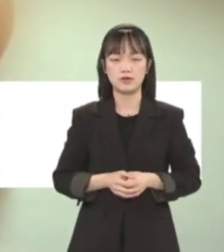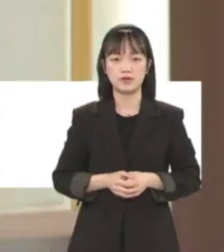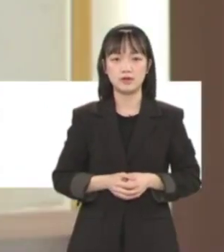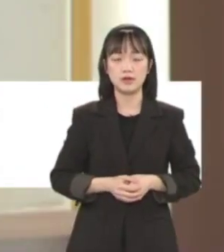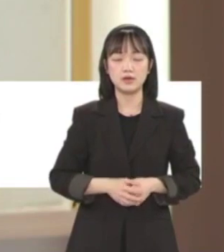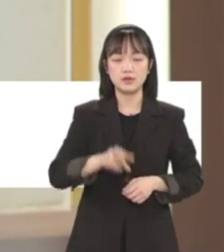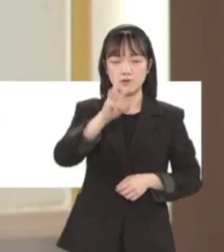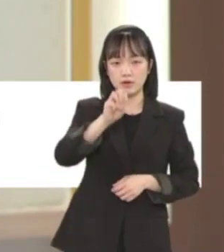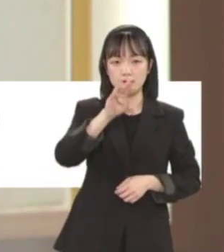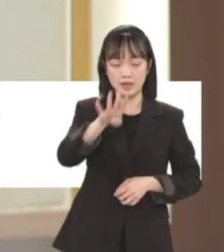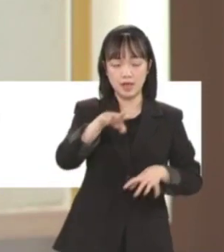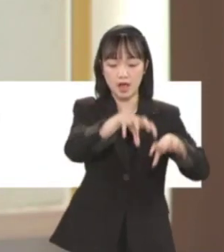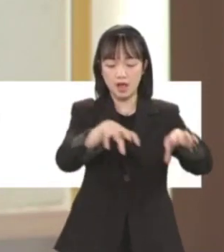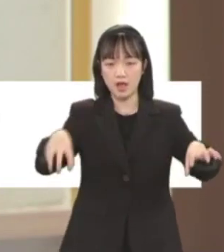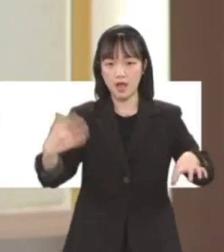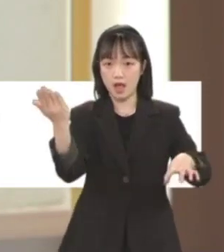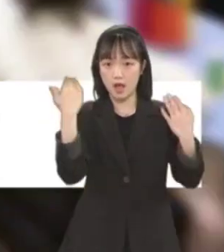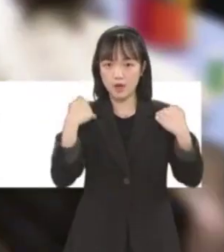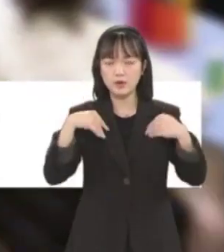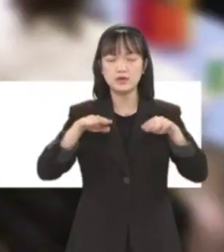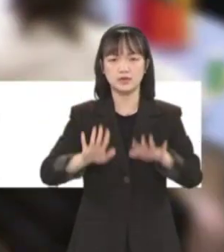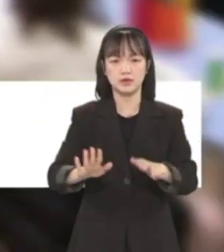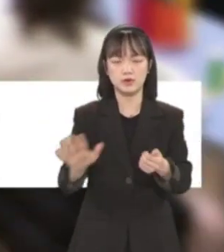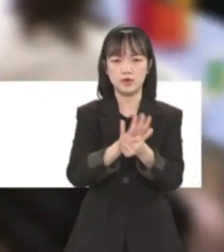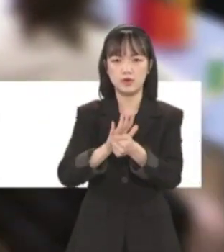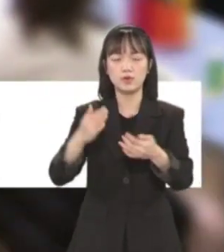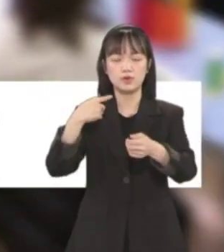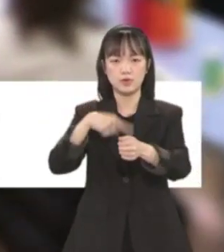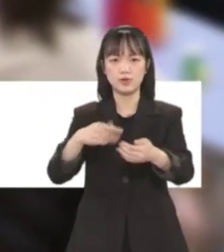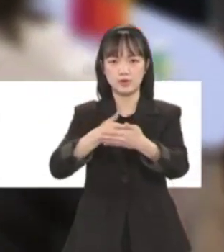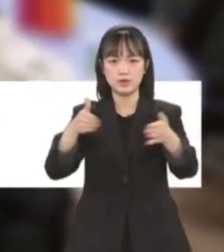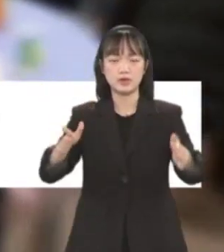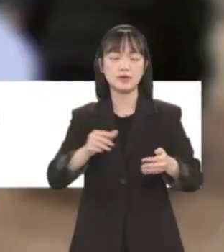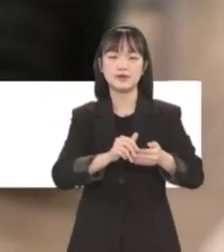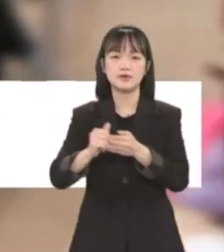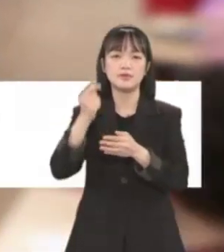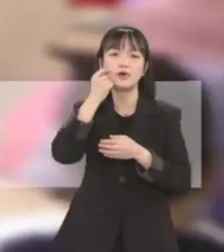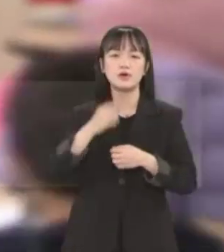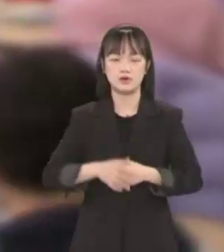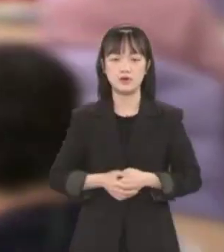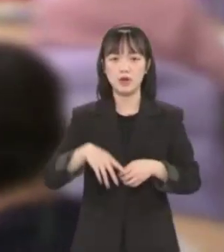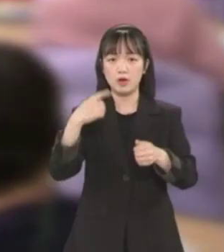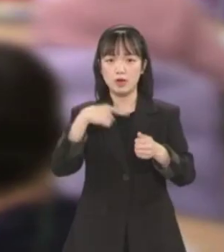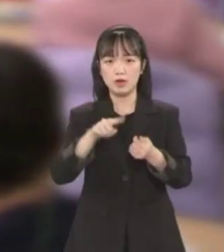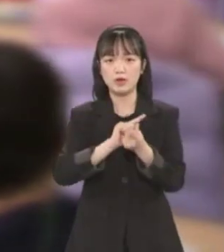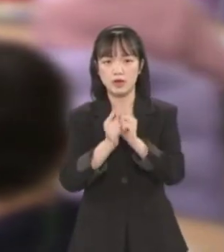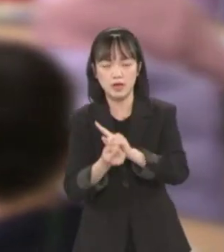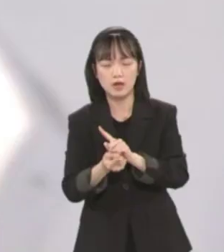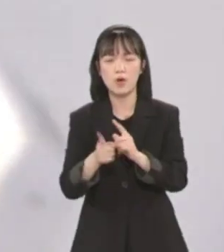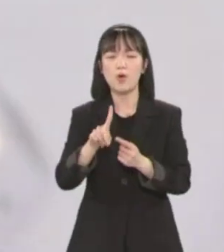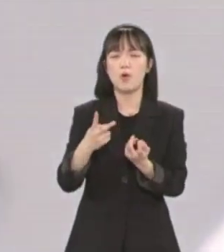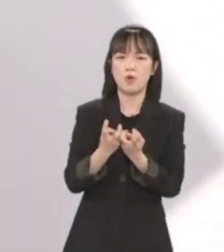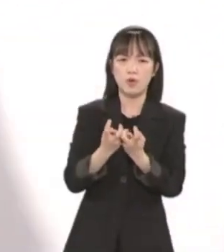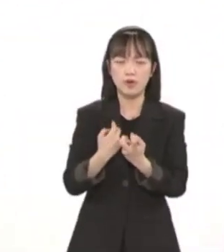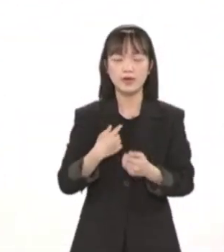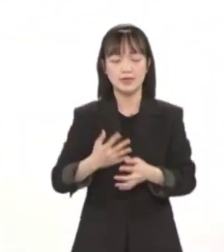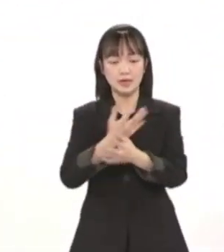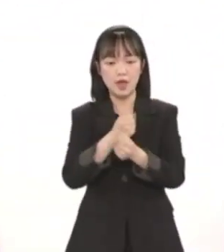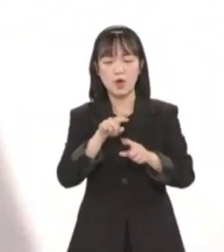학교에서는 돌봄교실이 축소되거나 중단됐습니다 비정규직 노조는 동일 임금제를 위한 임금체계 개편 협의체